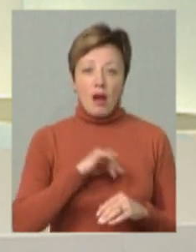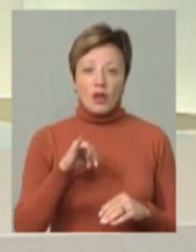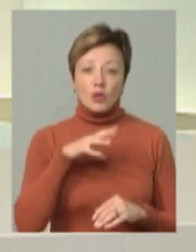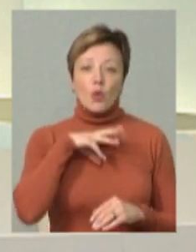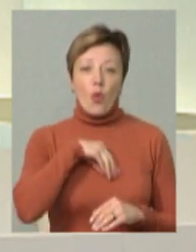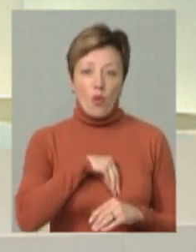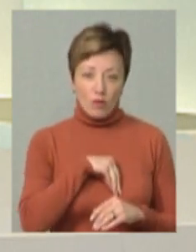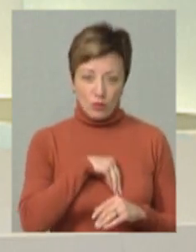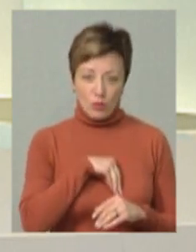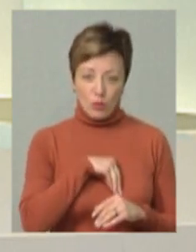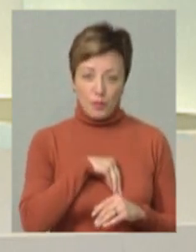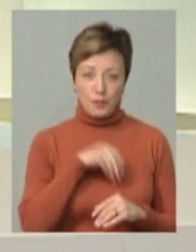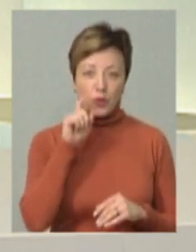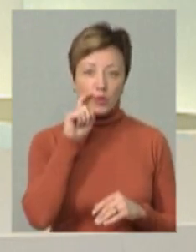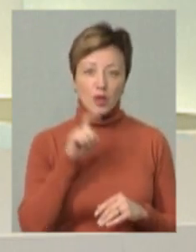й духовного